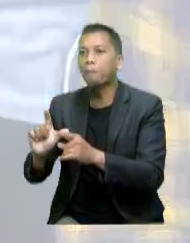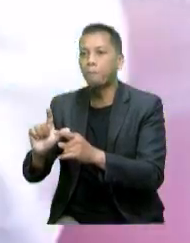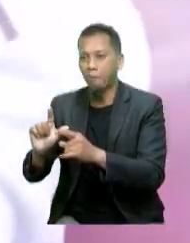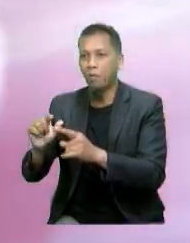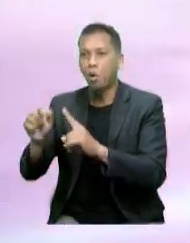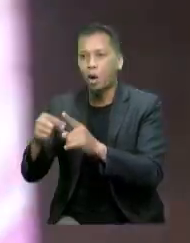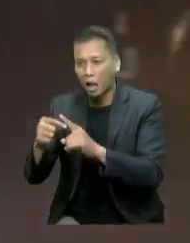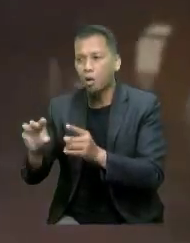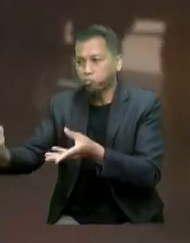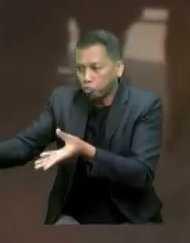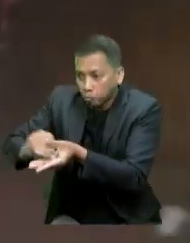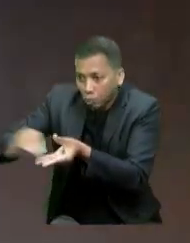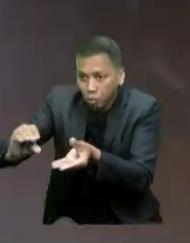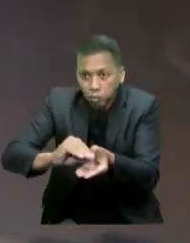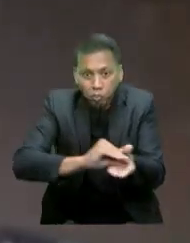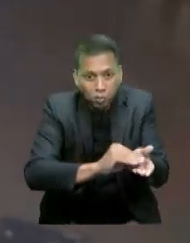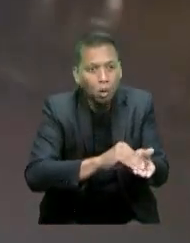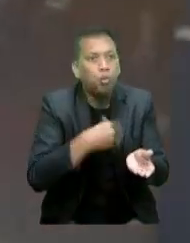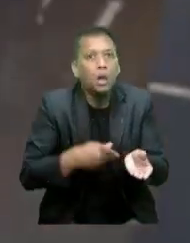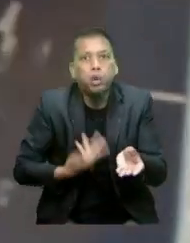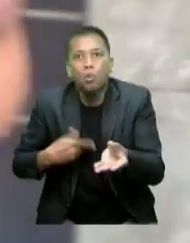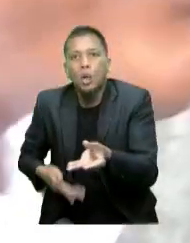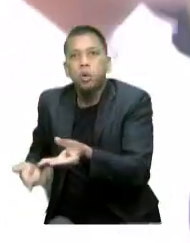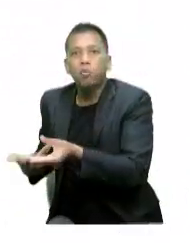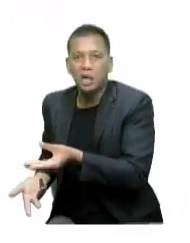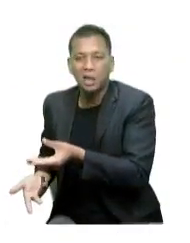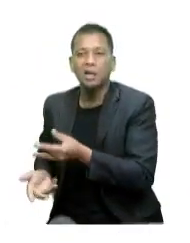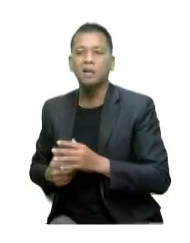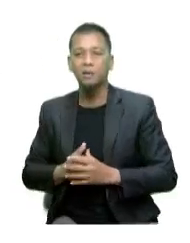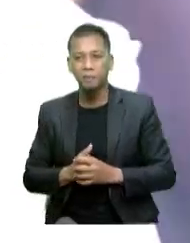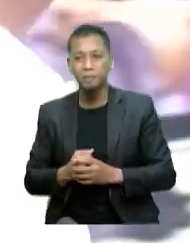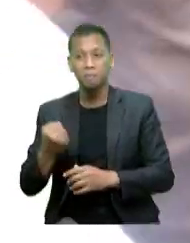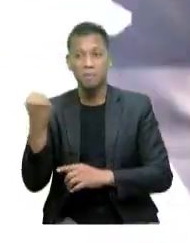teman-teman. Atas perbuatan kejinya, pelaku dijerat pasal berlapis, terancam